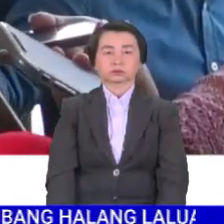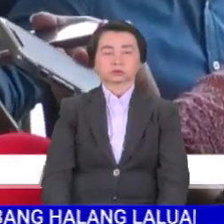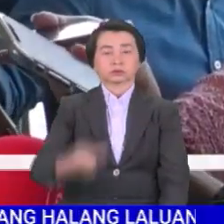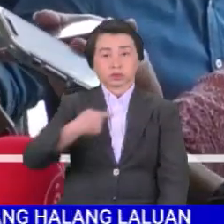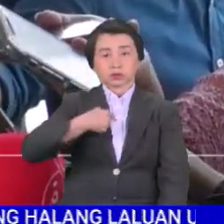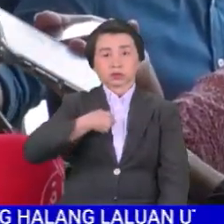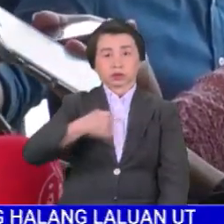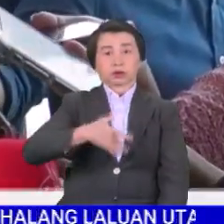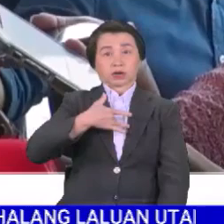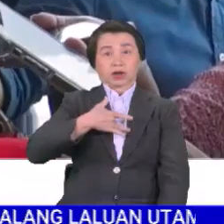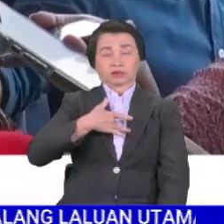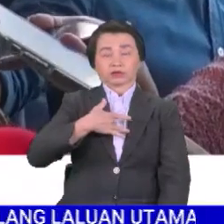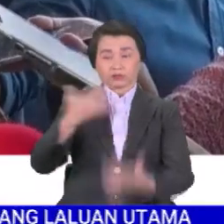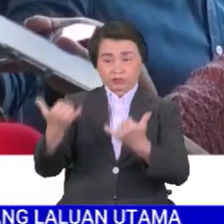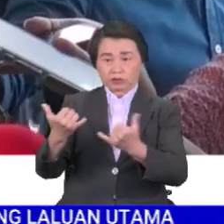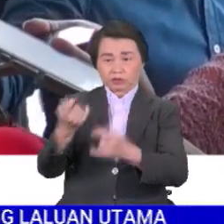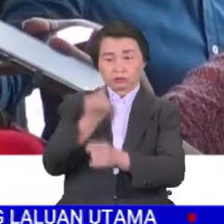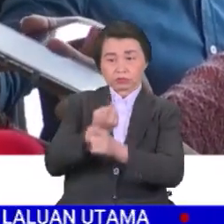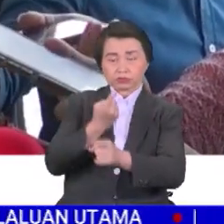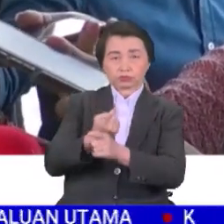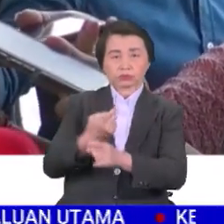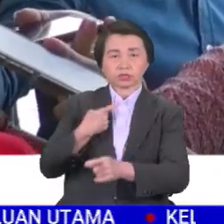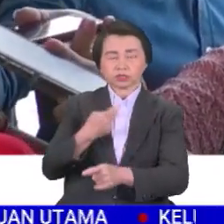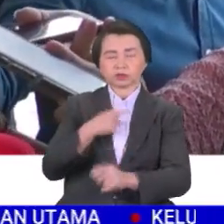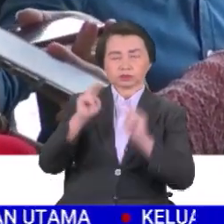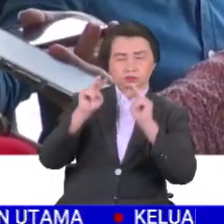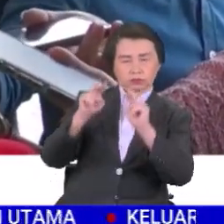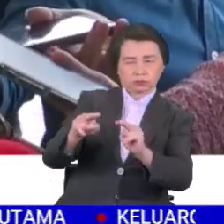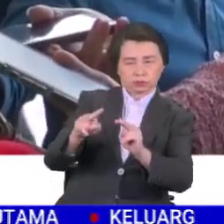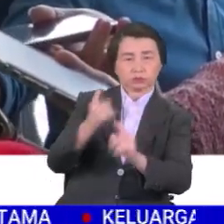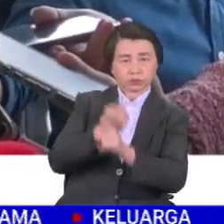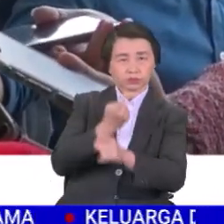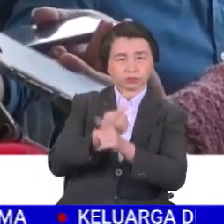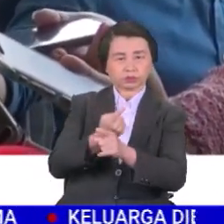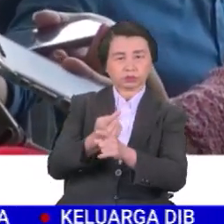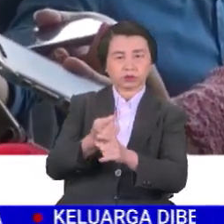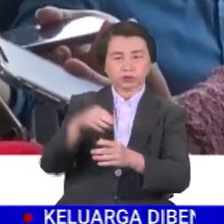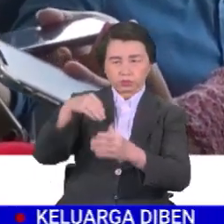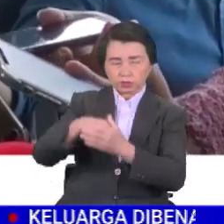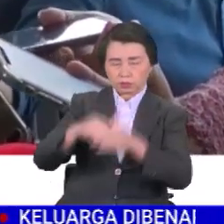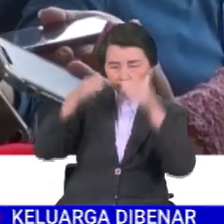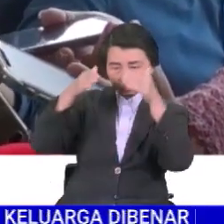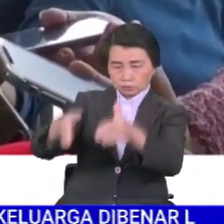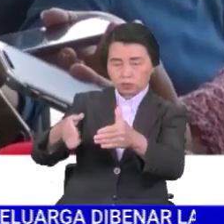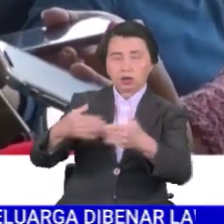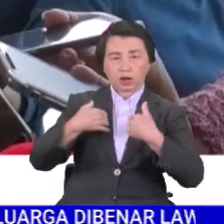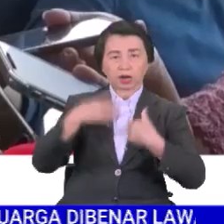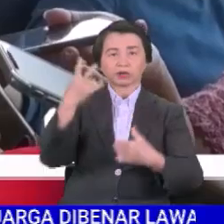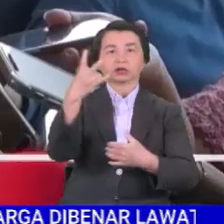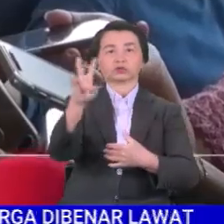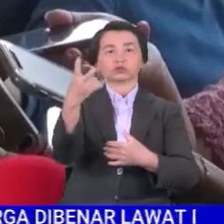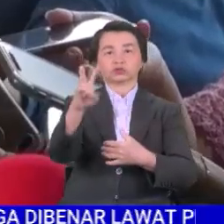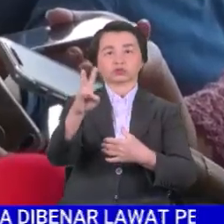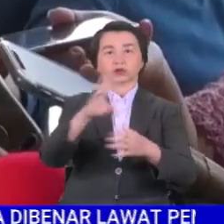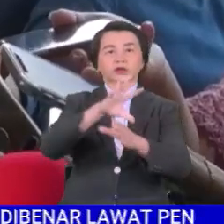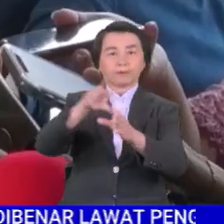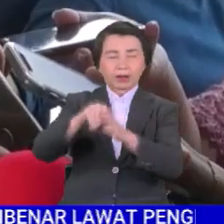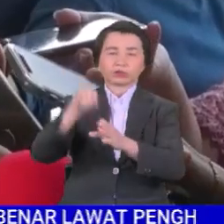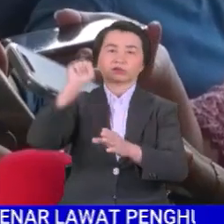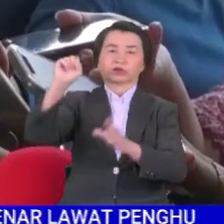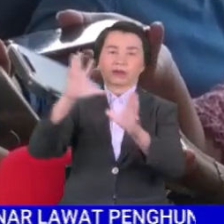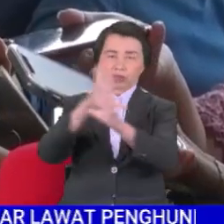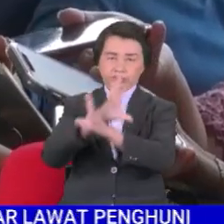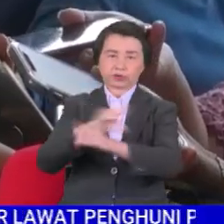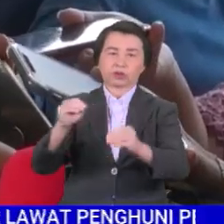Saya rasa yang sekarang ini yang sedang betul-betul kita lihat yang betul-betul dalam perhatian kita ada 17 semuanya termasuk Sabah Sarawak.